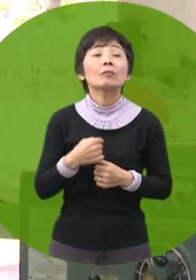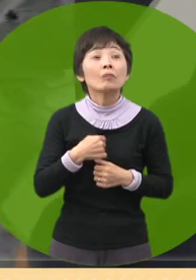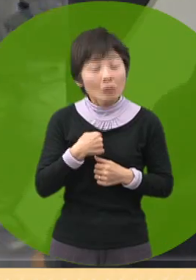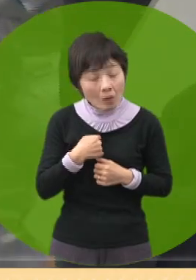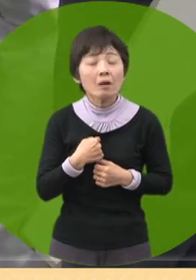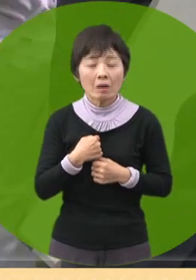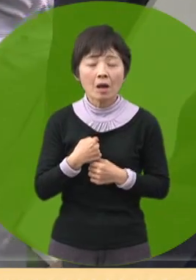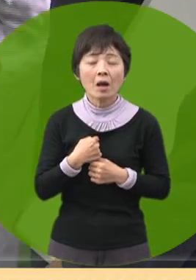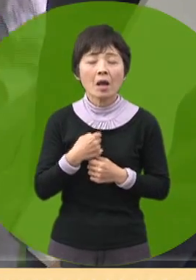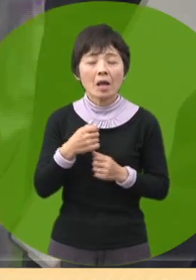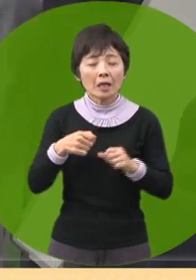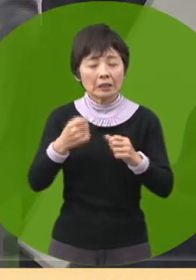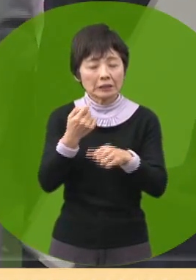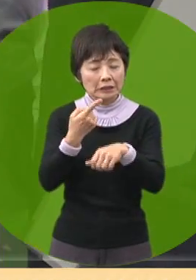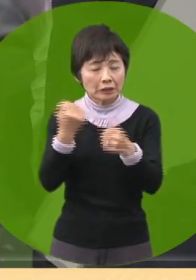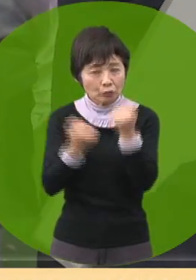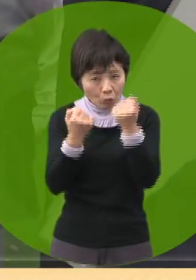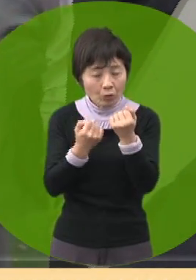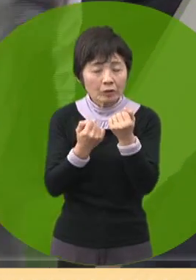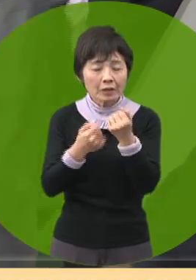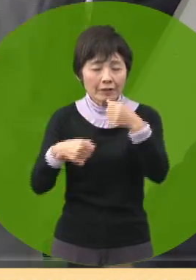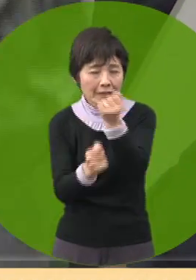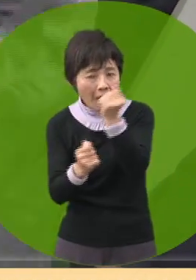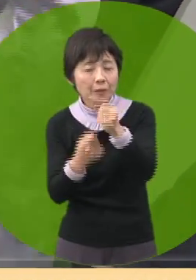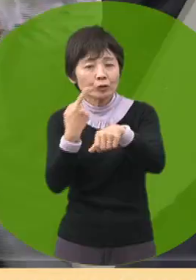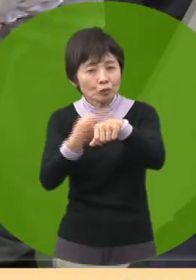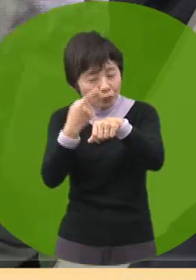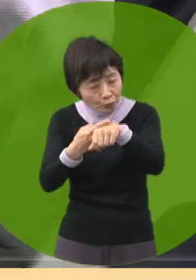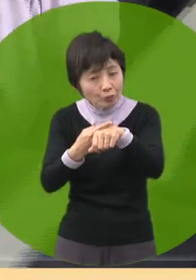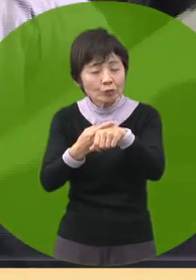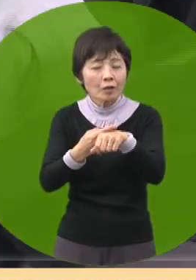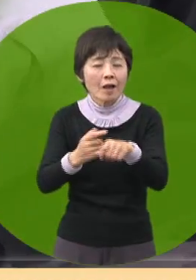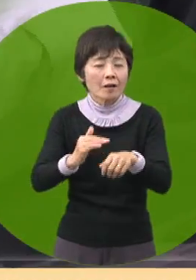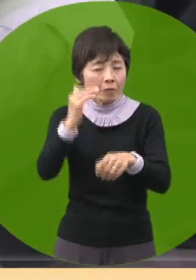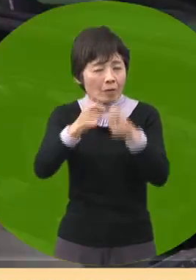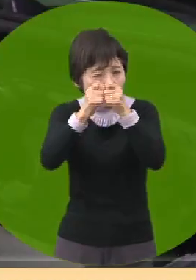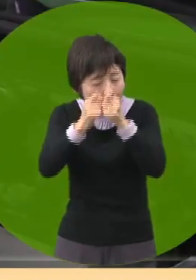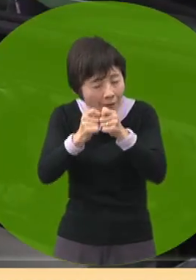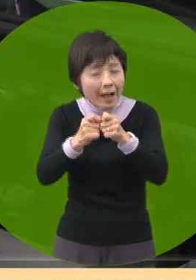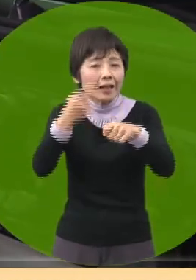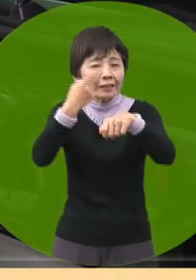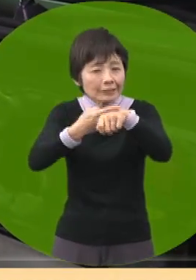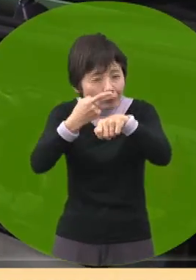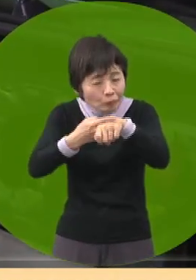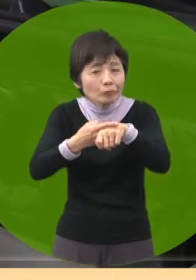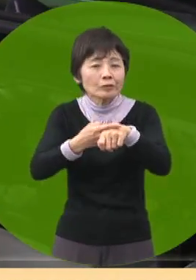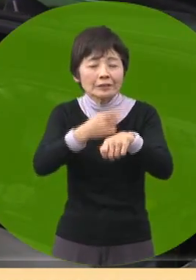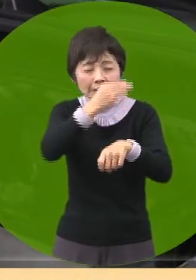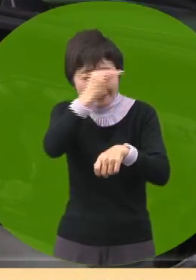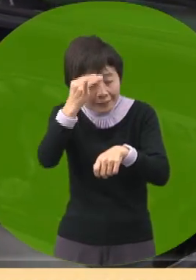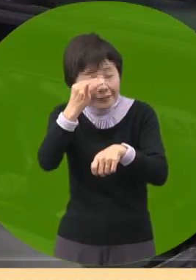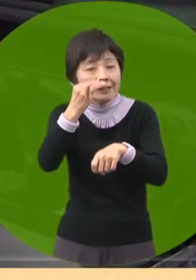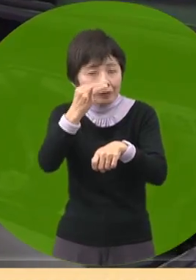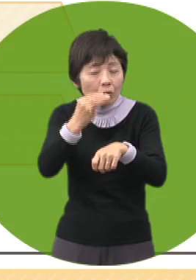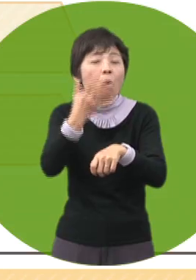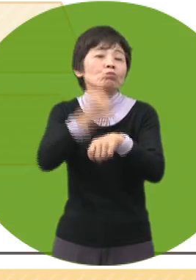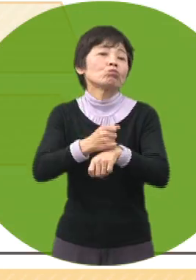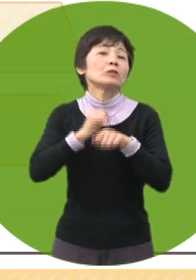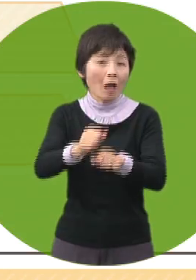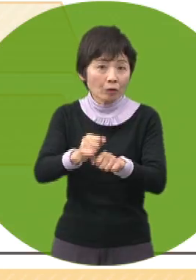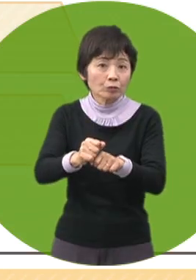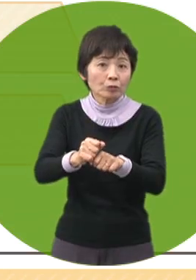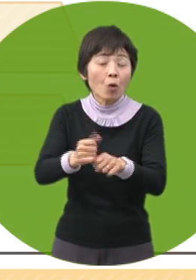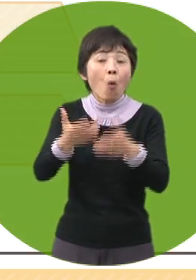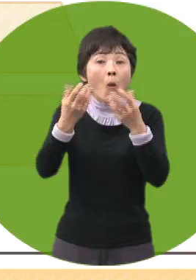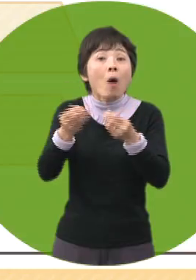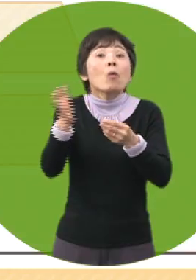では自動車整備技術を学び、自動車の高度化に対応した知識や技能を身につけます。また修了時には2級